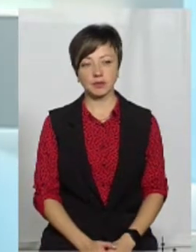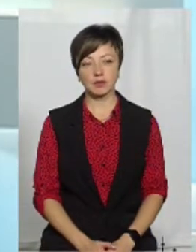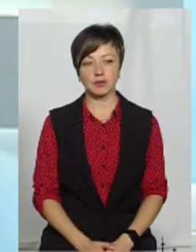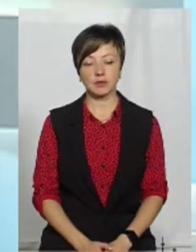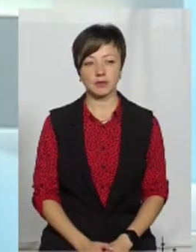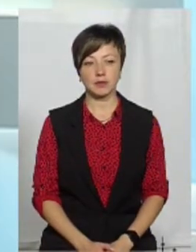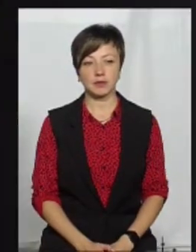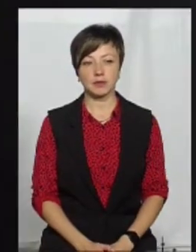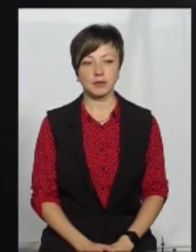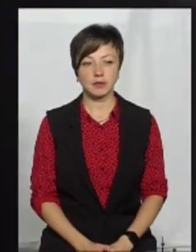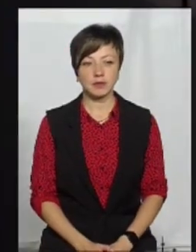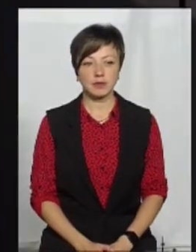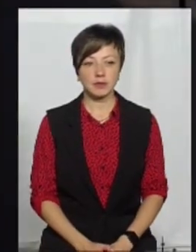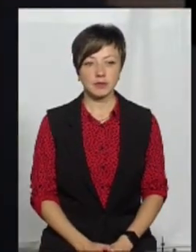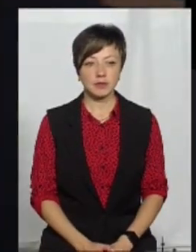Прошу.